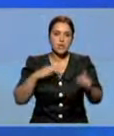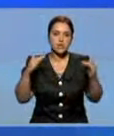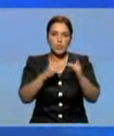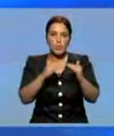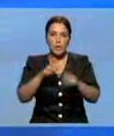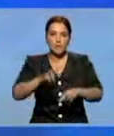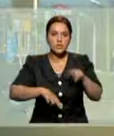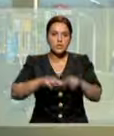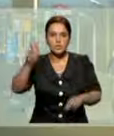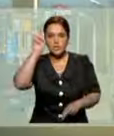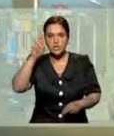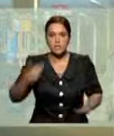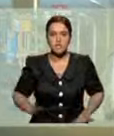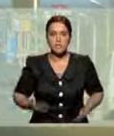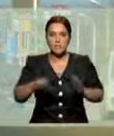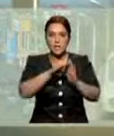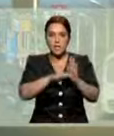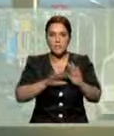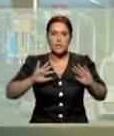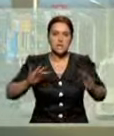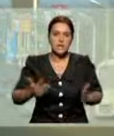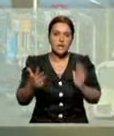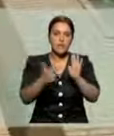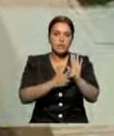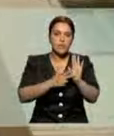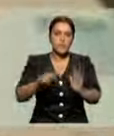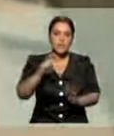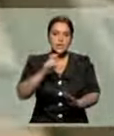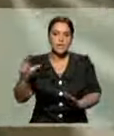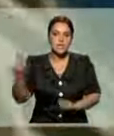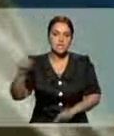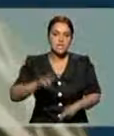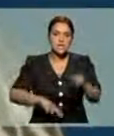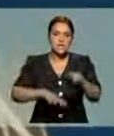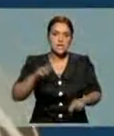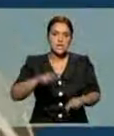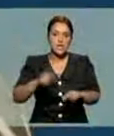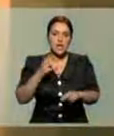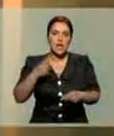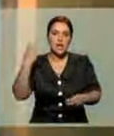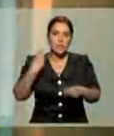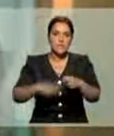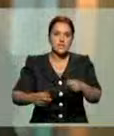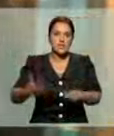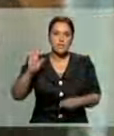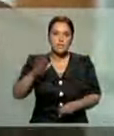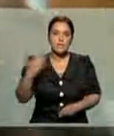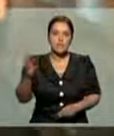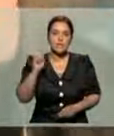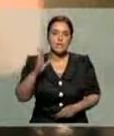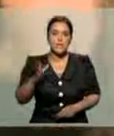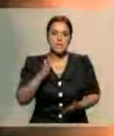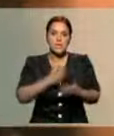дома, построенного по государственной жилищной программе. Инцидент произошел на 8-м этаже строения. Вследствие обвала стены